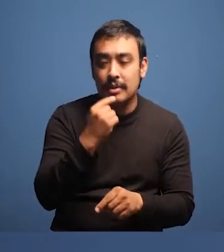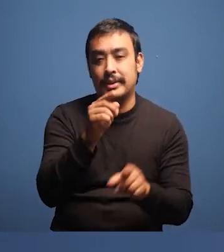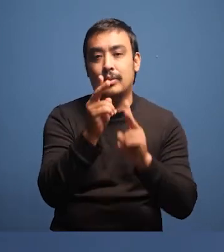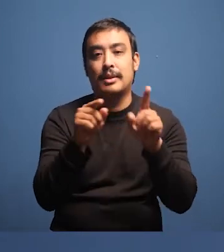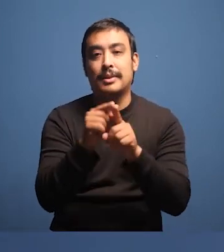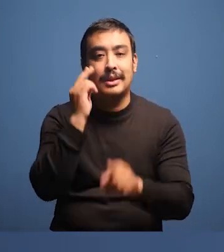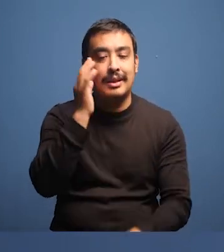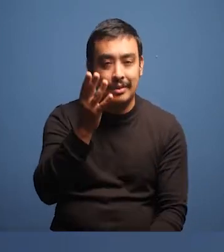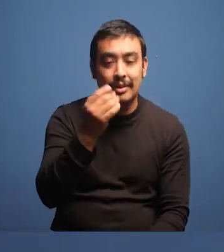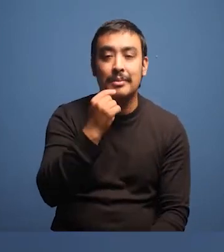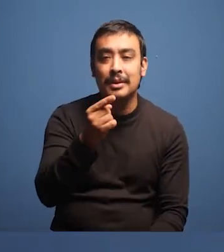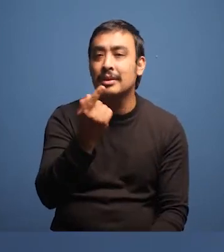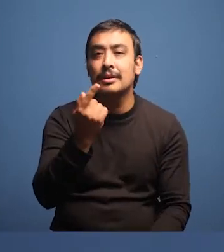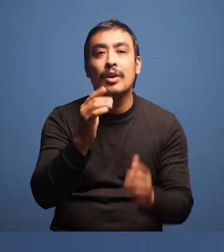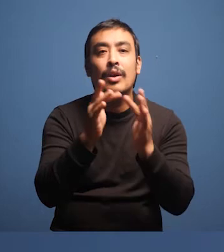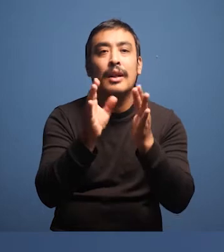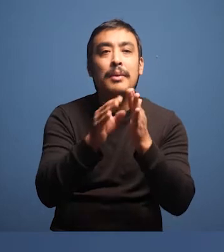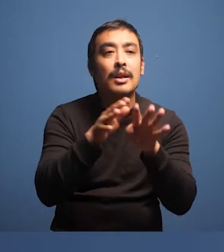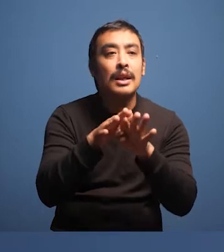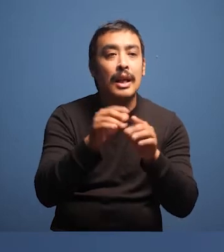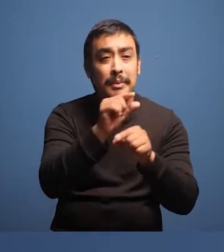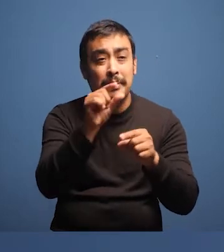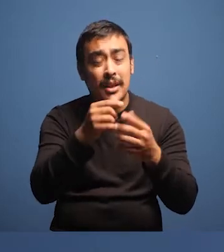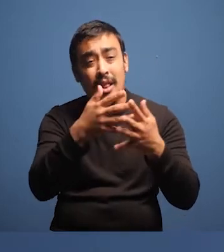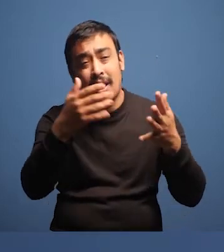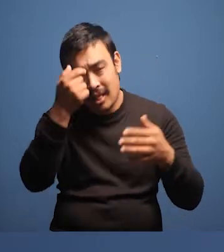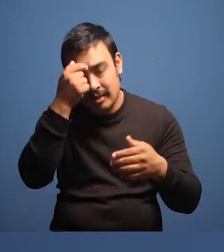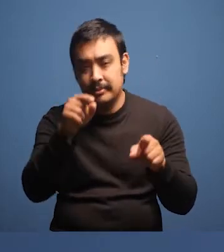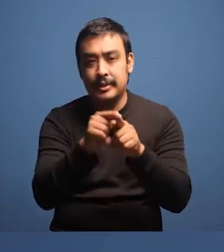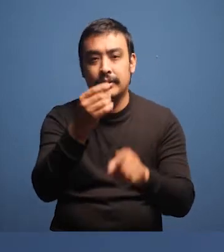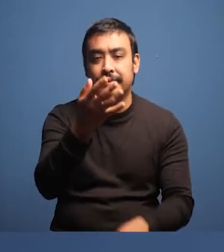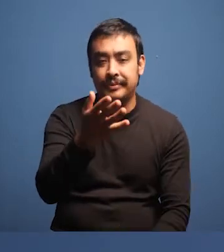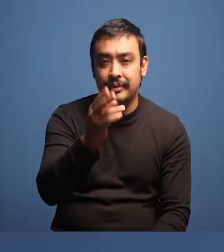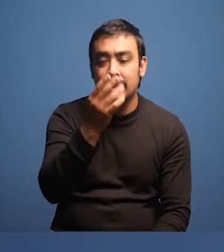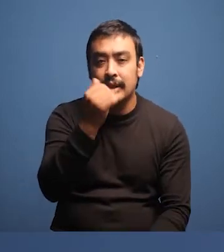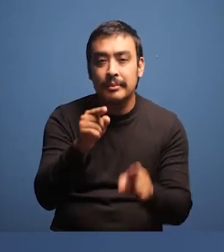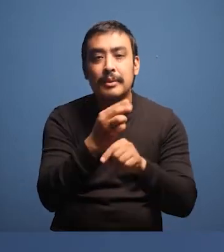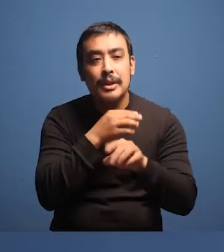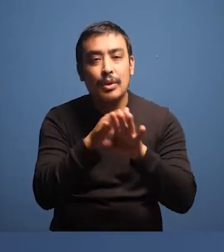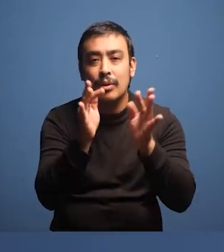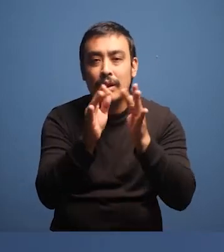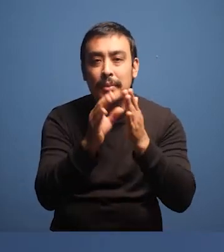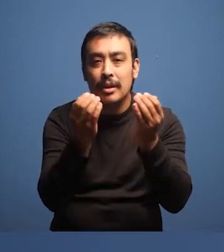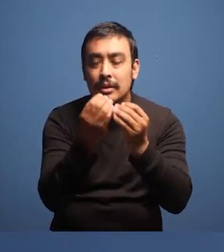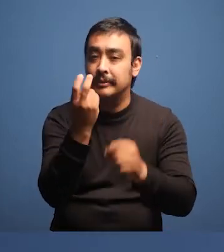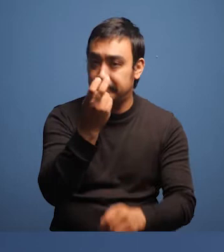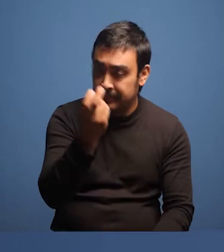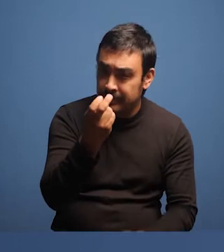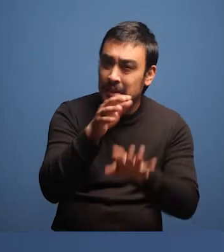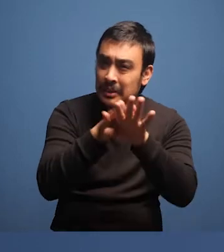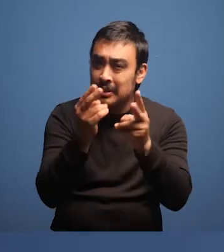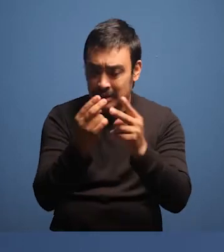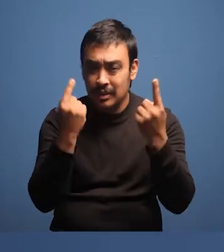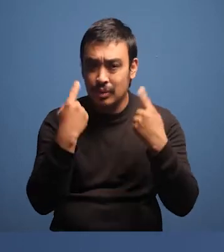थाहा हुँदैन भने कतिलाई अनलाइनबाट गर्दै यति ठुलो इस्यु हो भनेर कसैले सोच्दैन कि अनि त्यही भएर मान्छेहरूले चाहिँ अनलाइनबाट गर्न खोज्छ अनि धेरैको चाहिँ